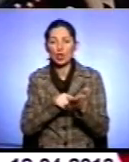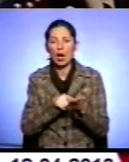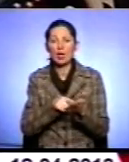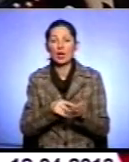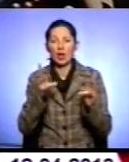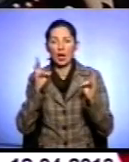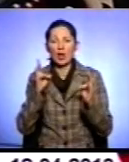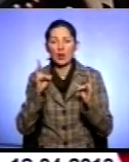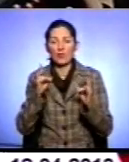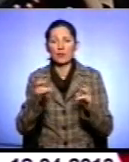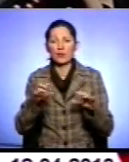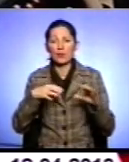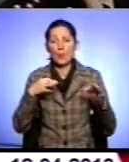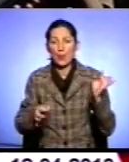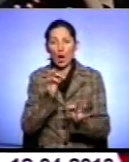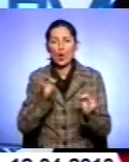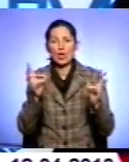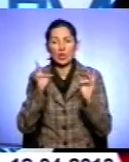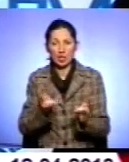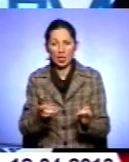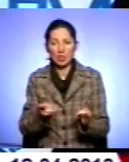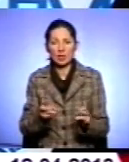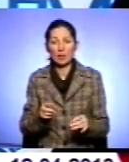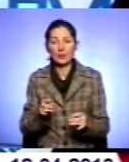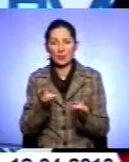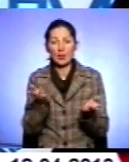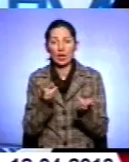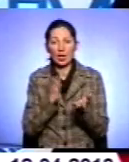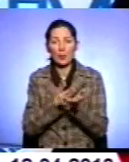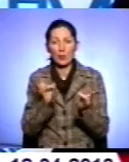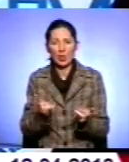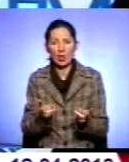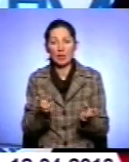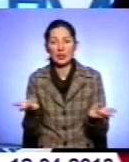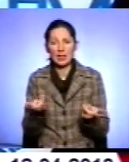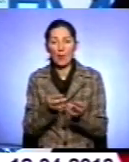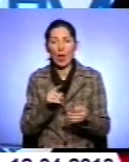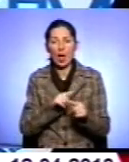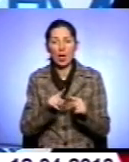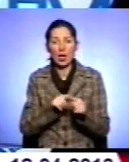виникає потреба у наданні негайної допомоги. На сьогоднішній день в нас є